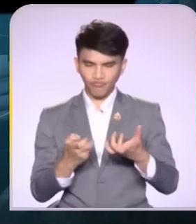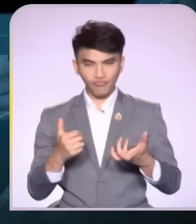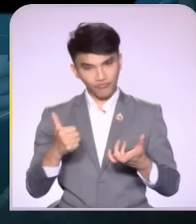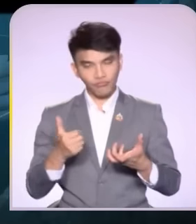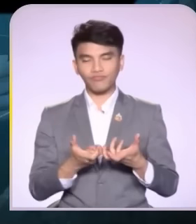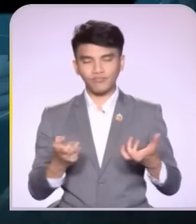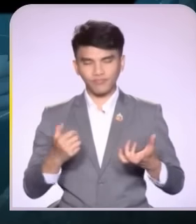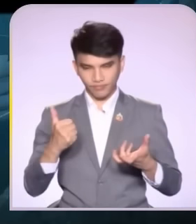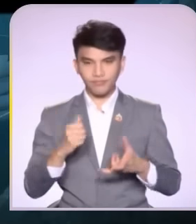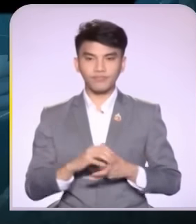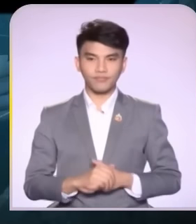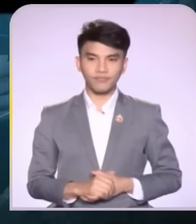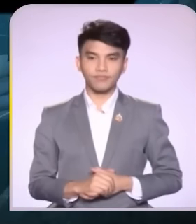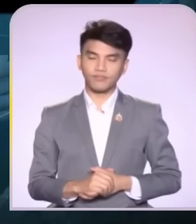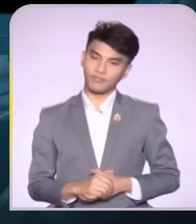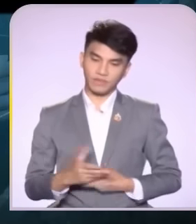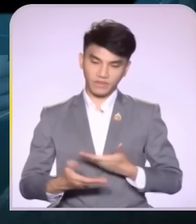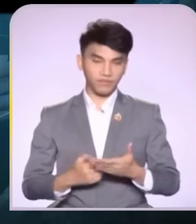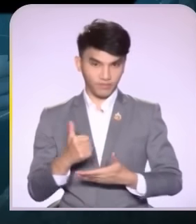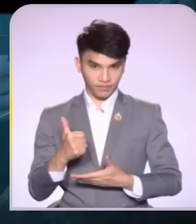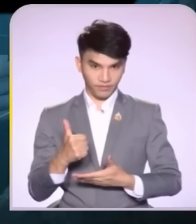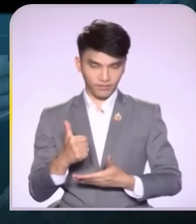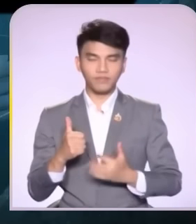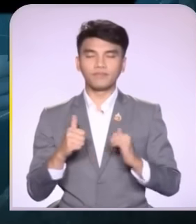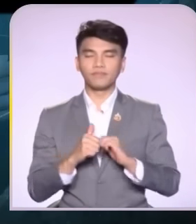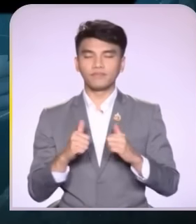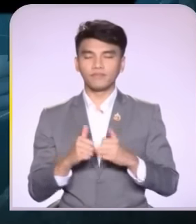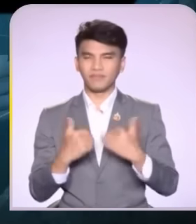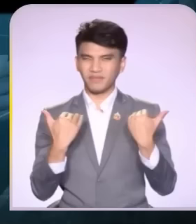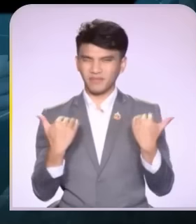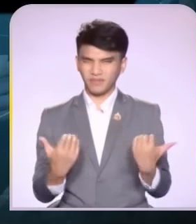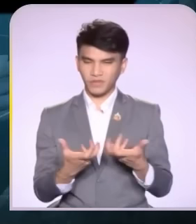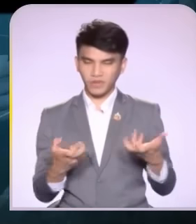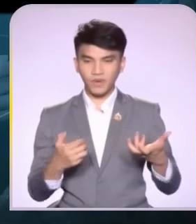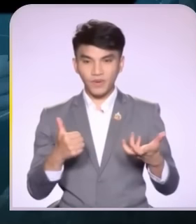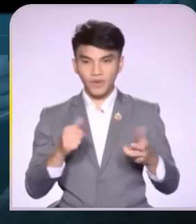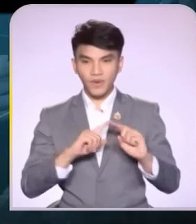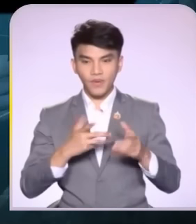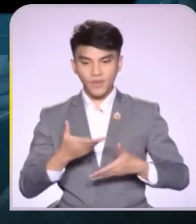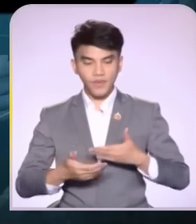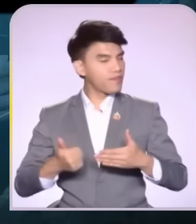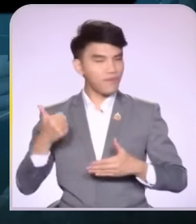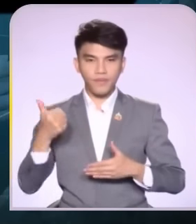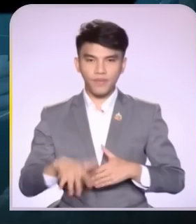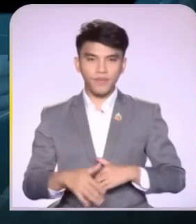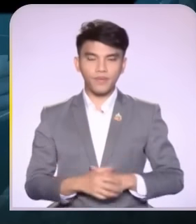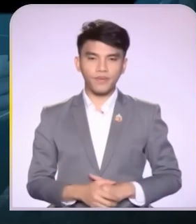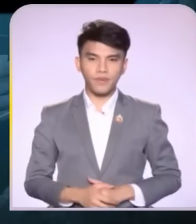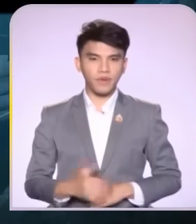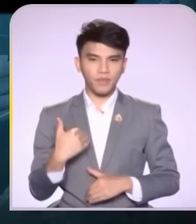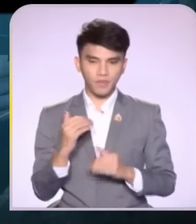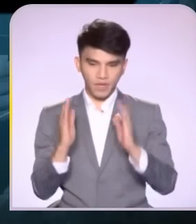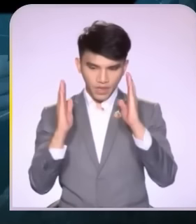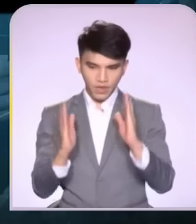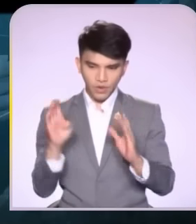ไหมบอกของก็ได้มา ค่ะ เอาแล้วขายได้ไหม ปัญหามันตรงนี้ได้ของมาแต่มันขายไม่ได้จากนั้นมีคน